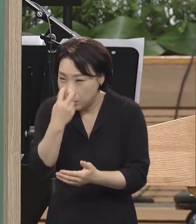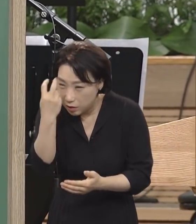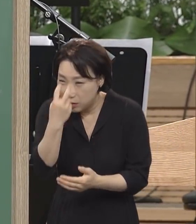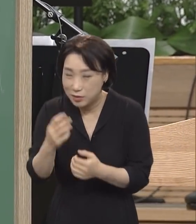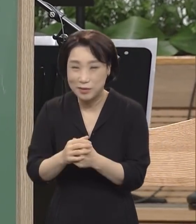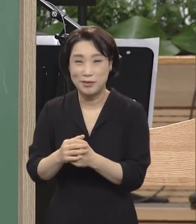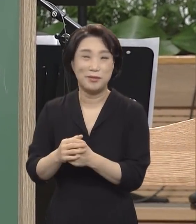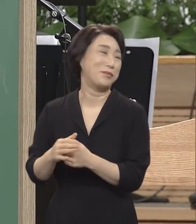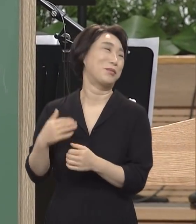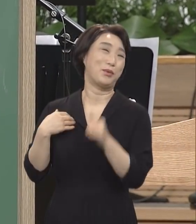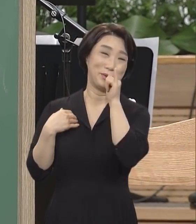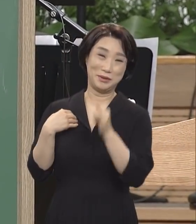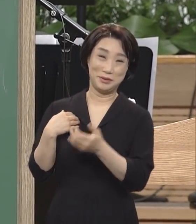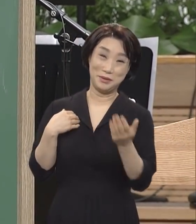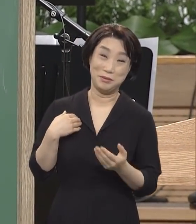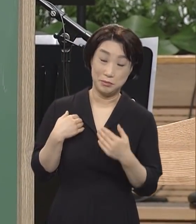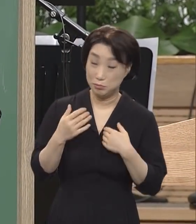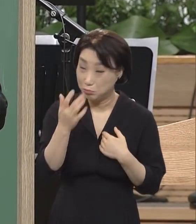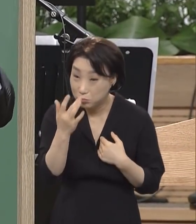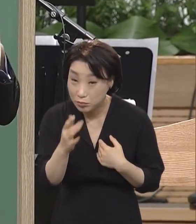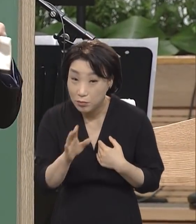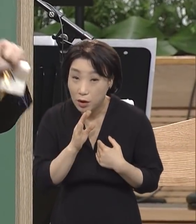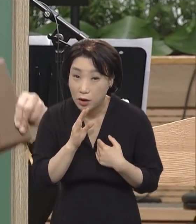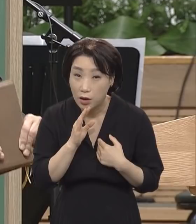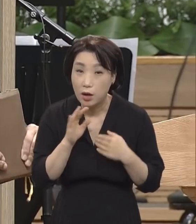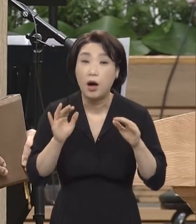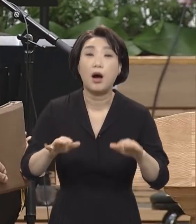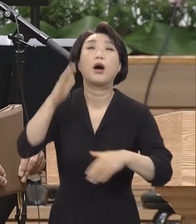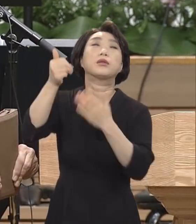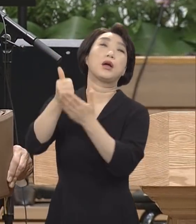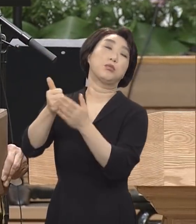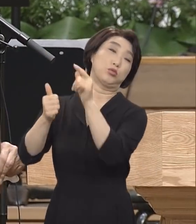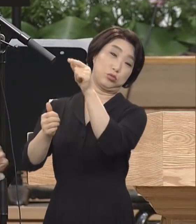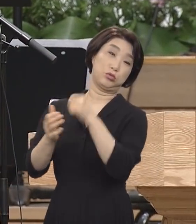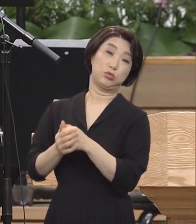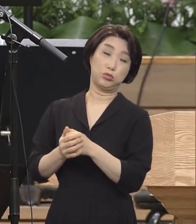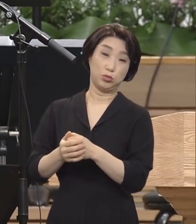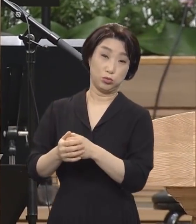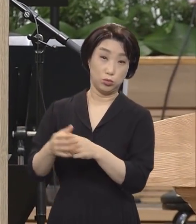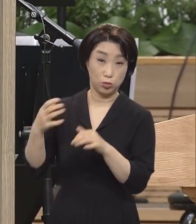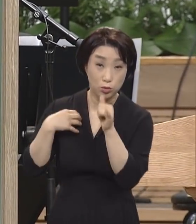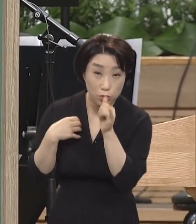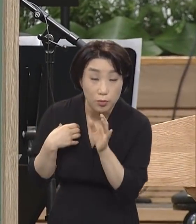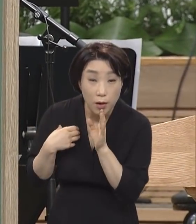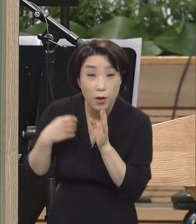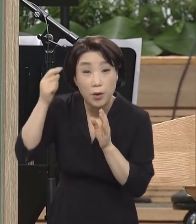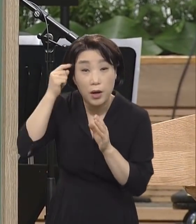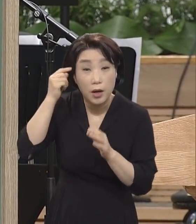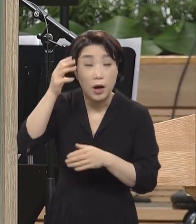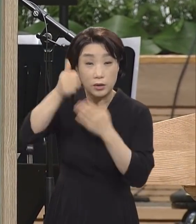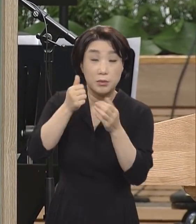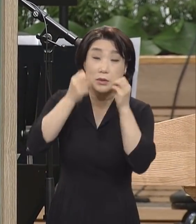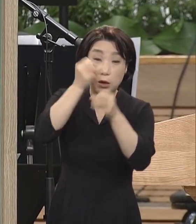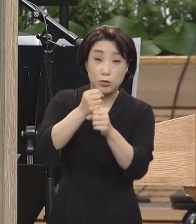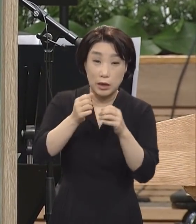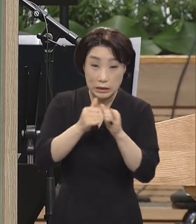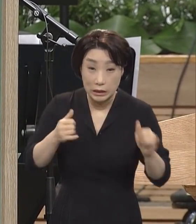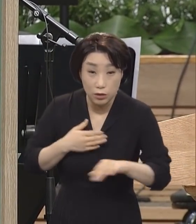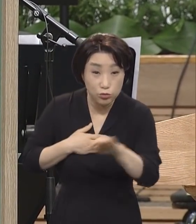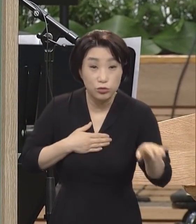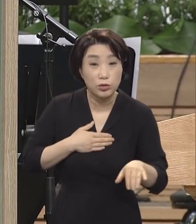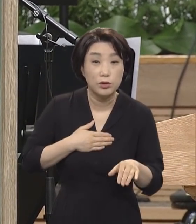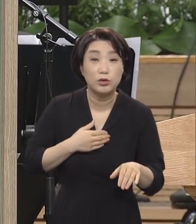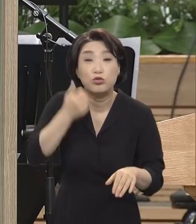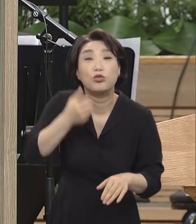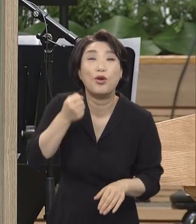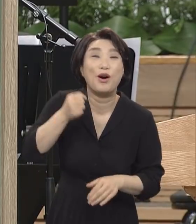전혀 모르고 있잖아. 하나님은 그렇게 하신다 이 말이요. 왜? 하나님이 창조한 인간은 하나님의